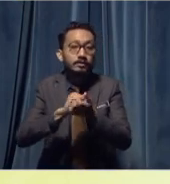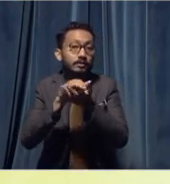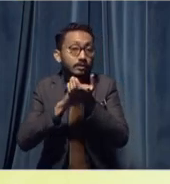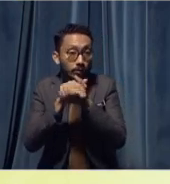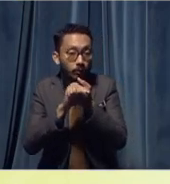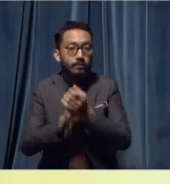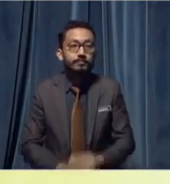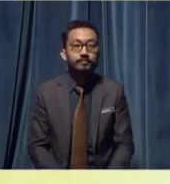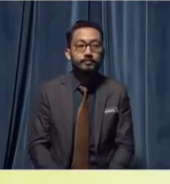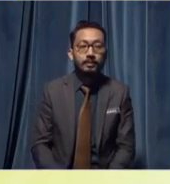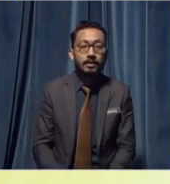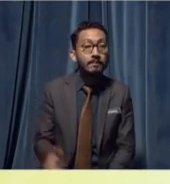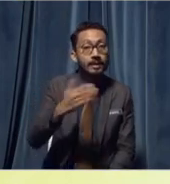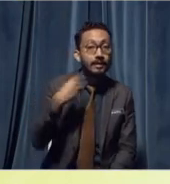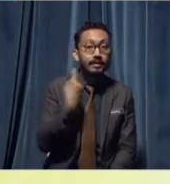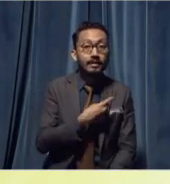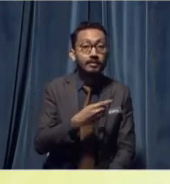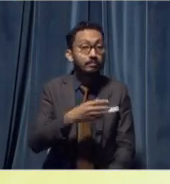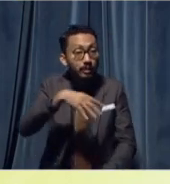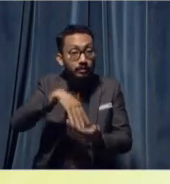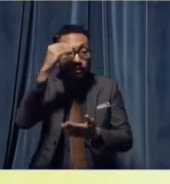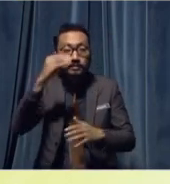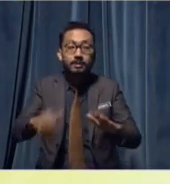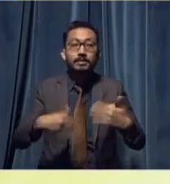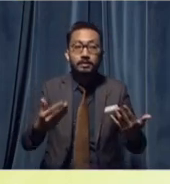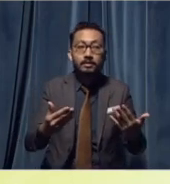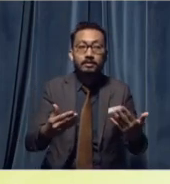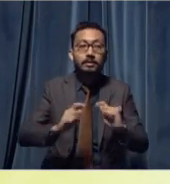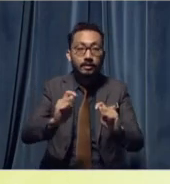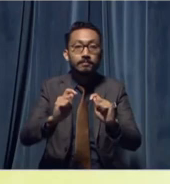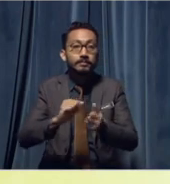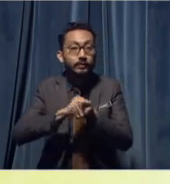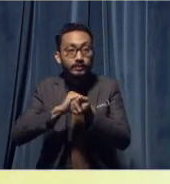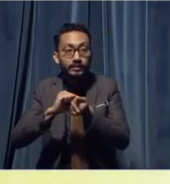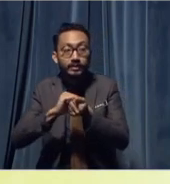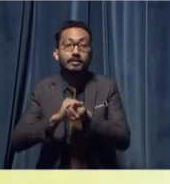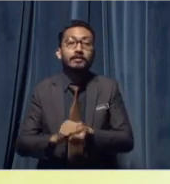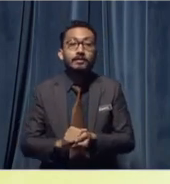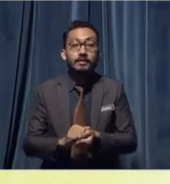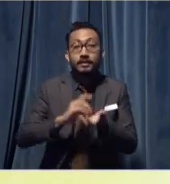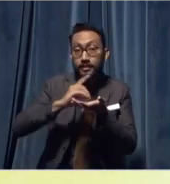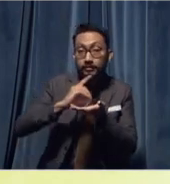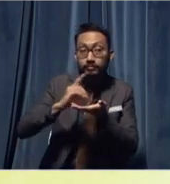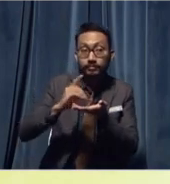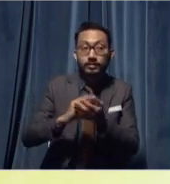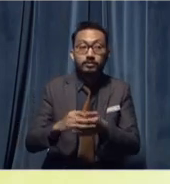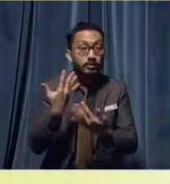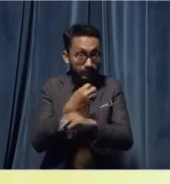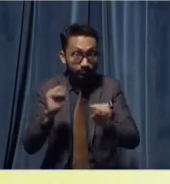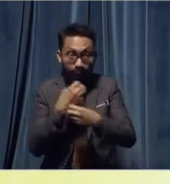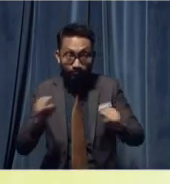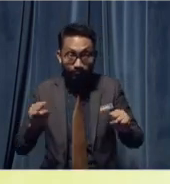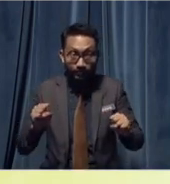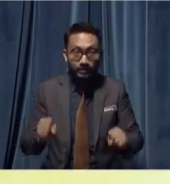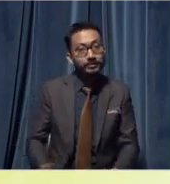sabun. Jom kita pelajari bagaimana tindakan pencucian deterjen. Murid-murid sudah